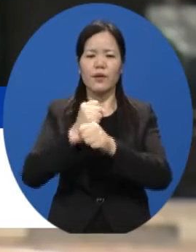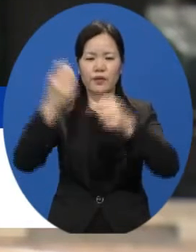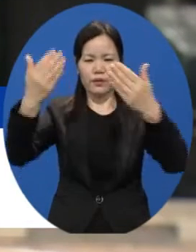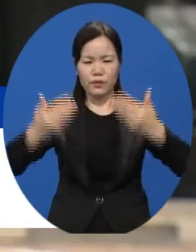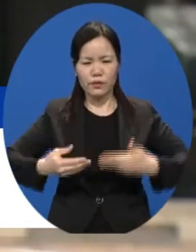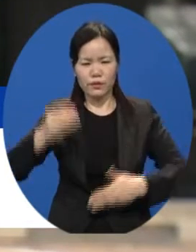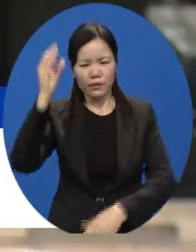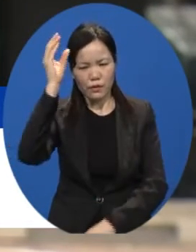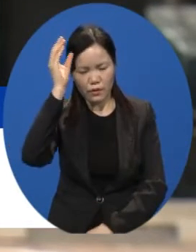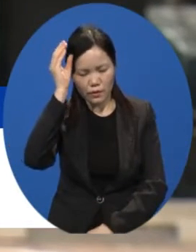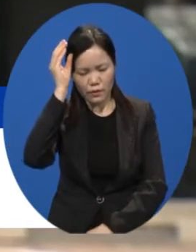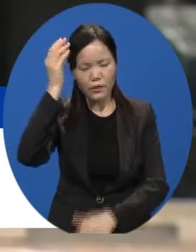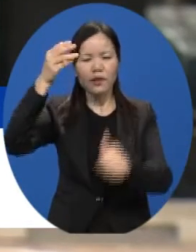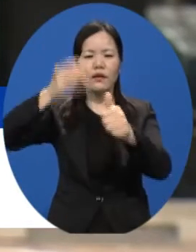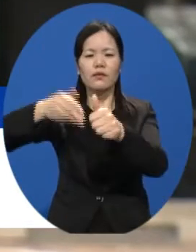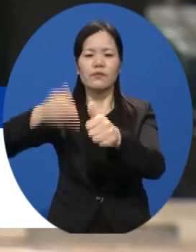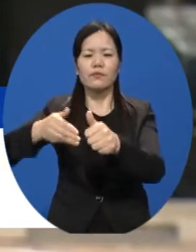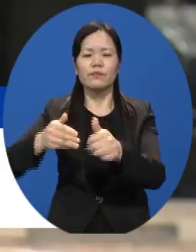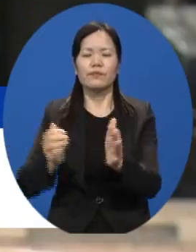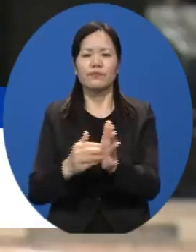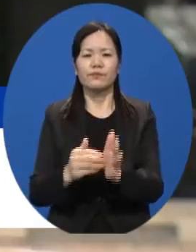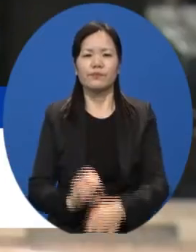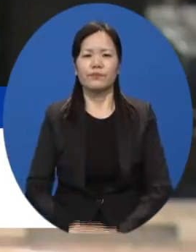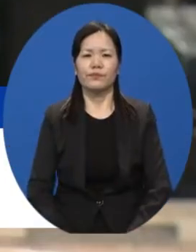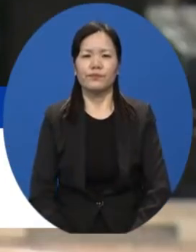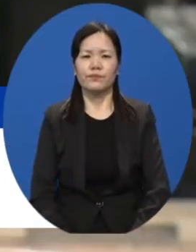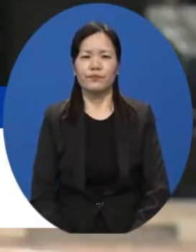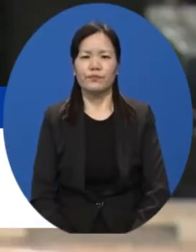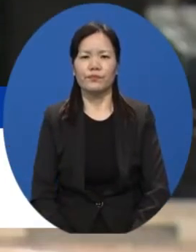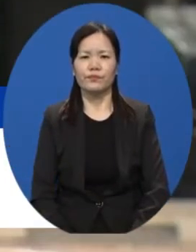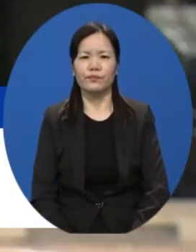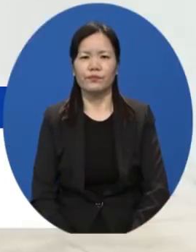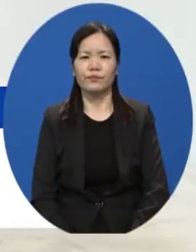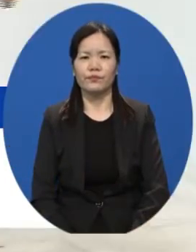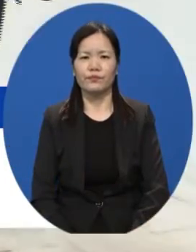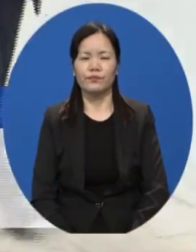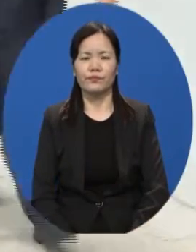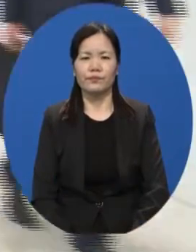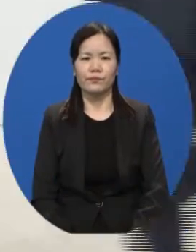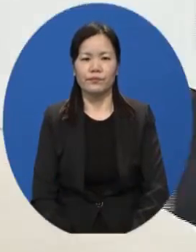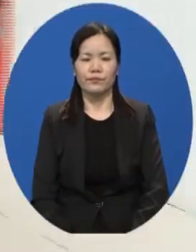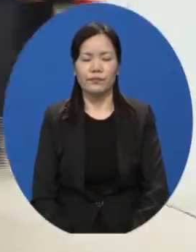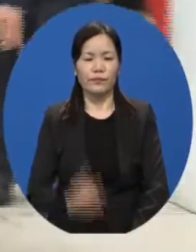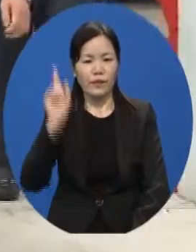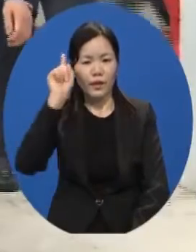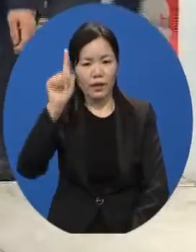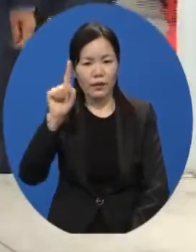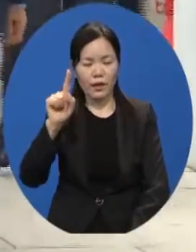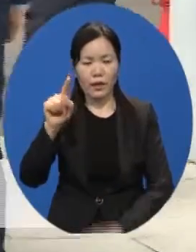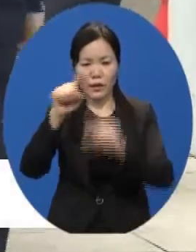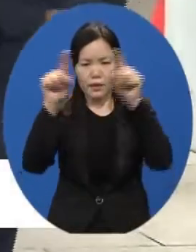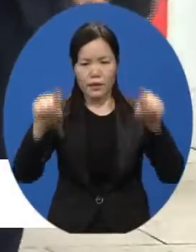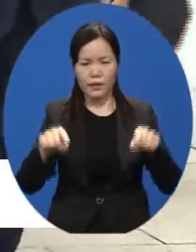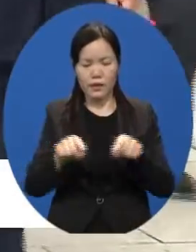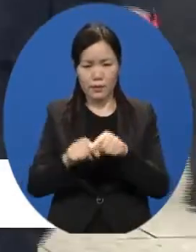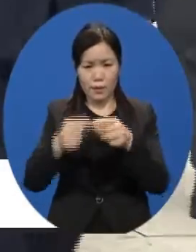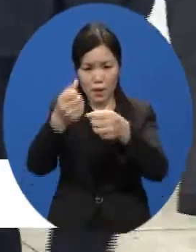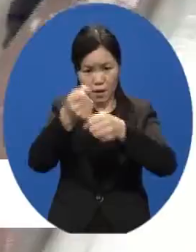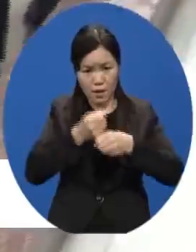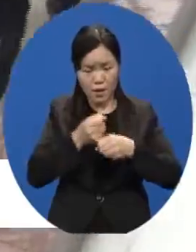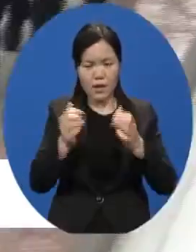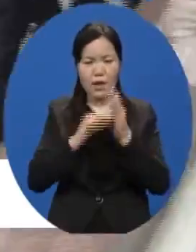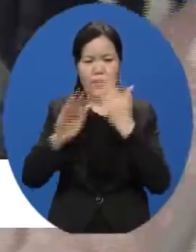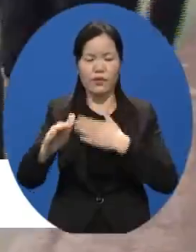잘 만들어 주실 거라고 기대하고 부탁을 드린 겁니다. 이르면 내일 현판을 달고 일